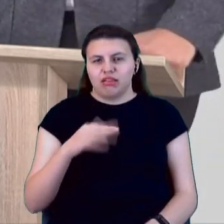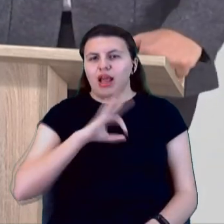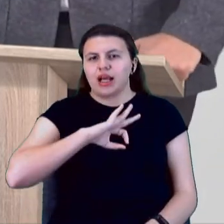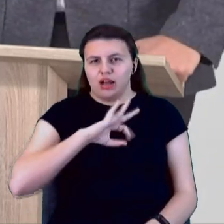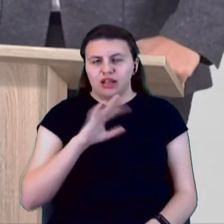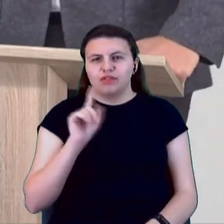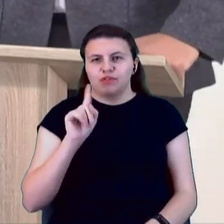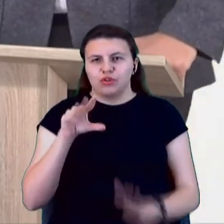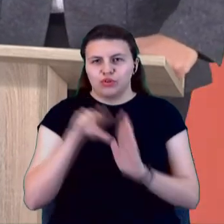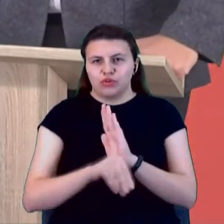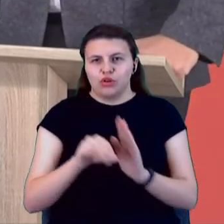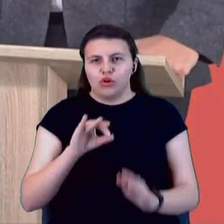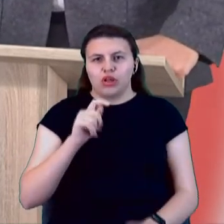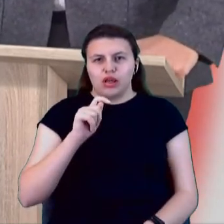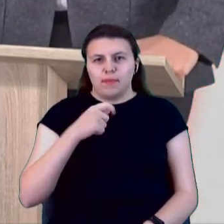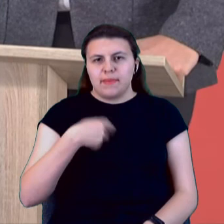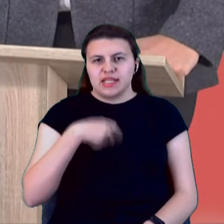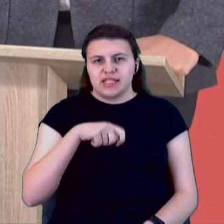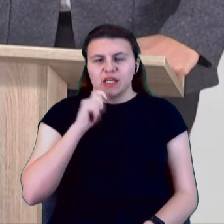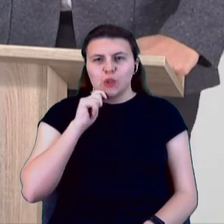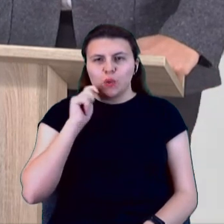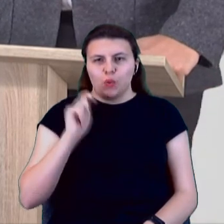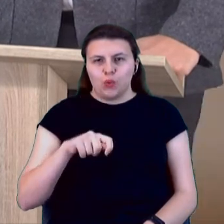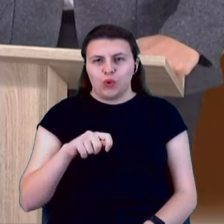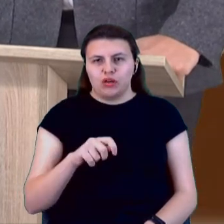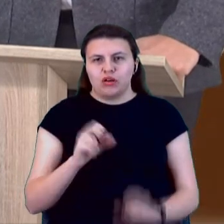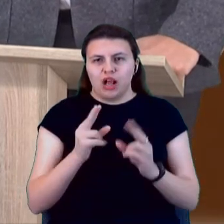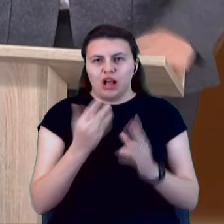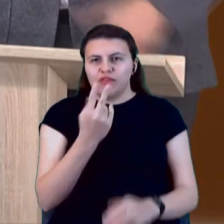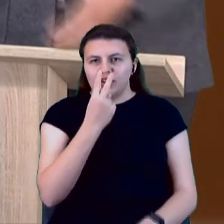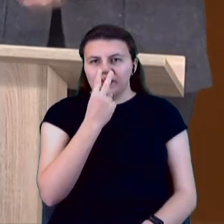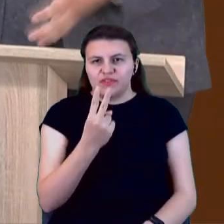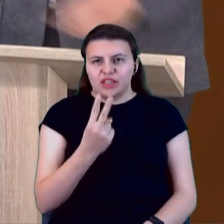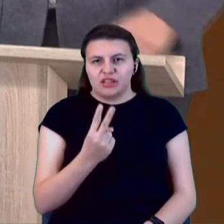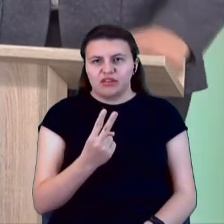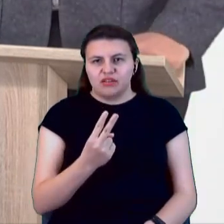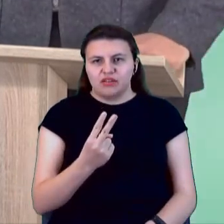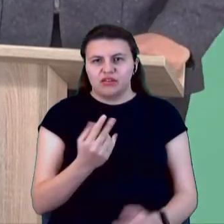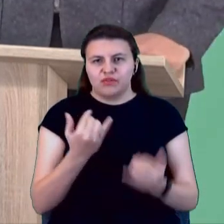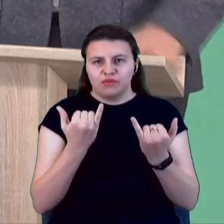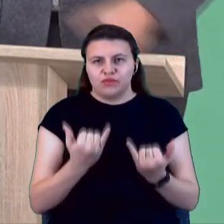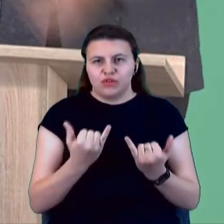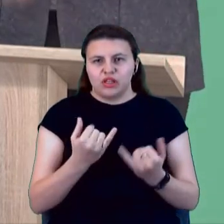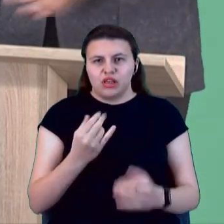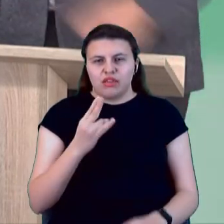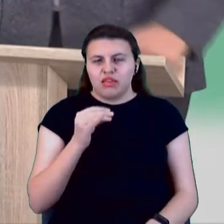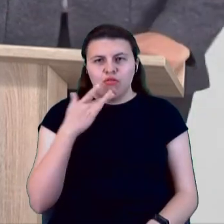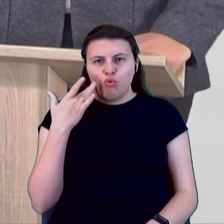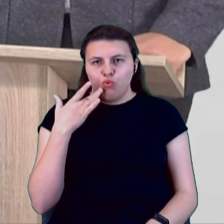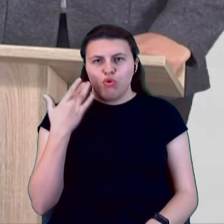наград від президента України. А как вы видите вот, в сегодняшнее нелегкое время в